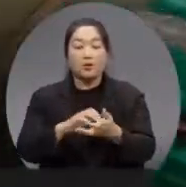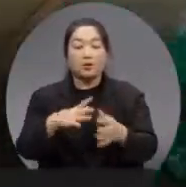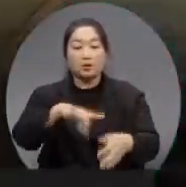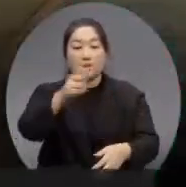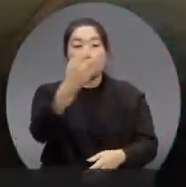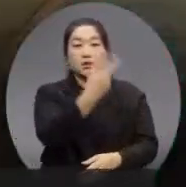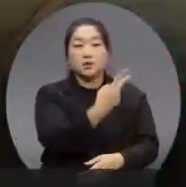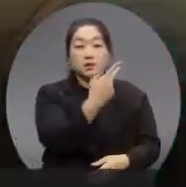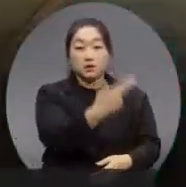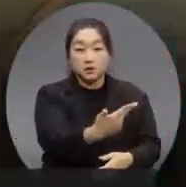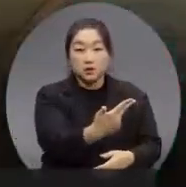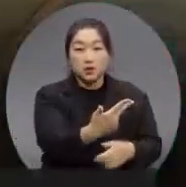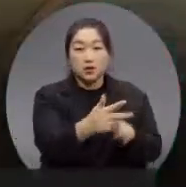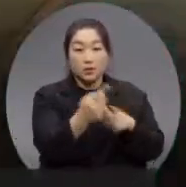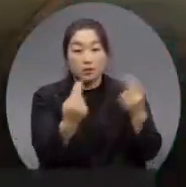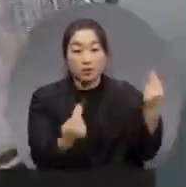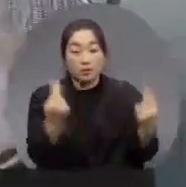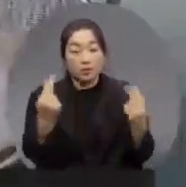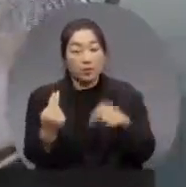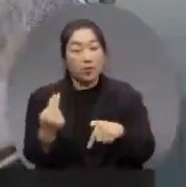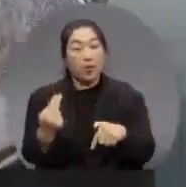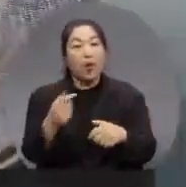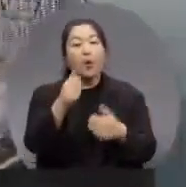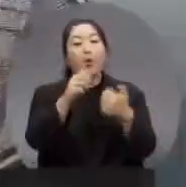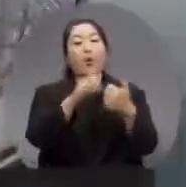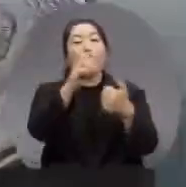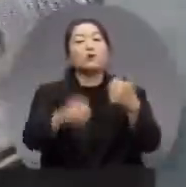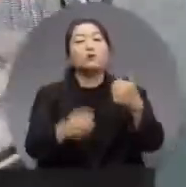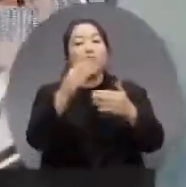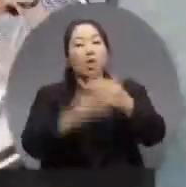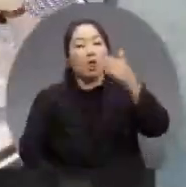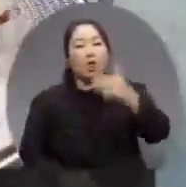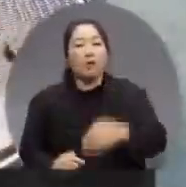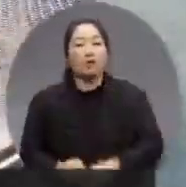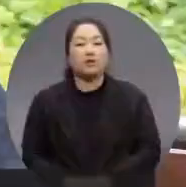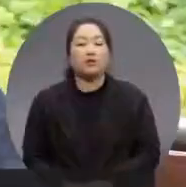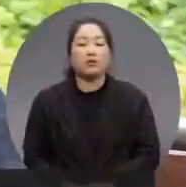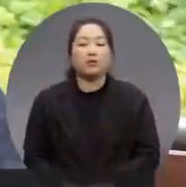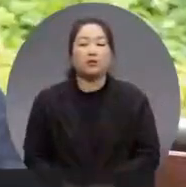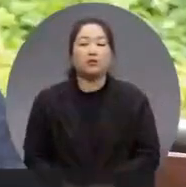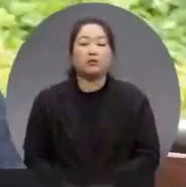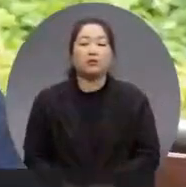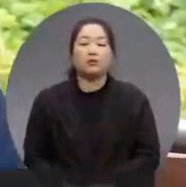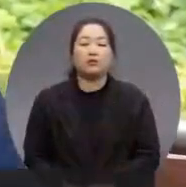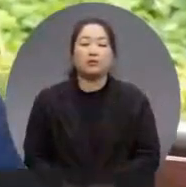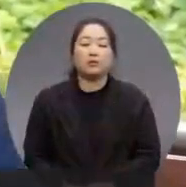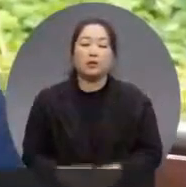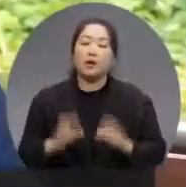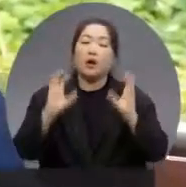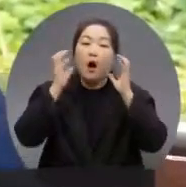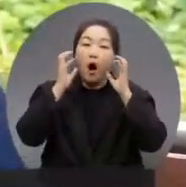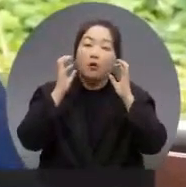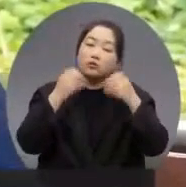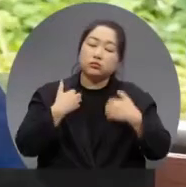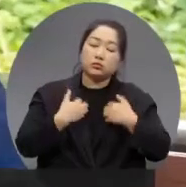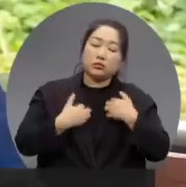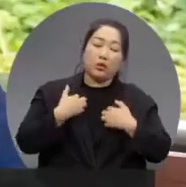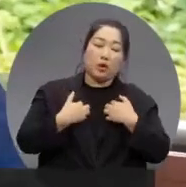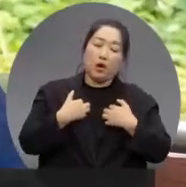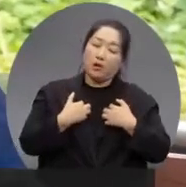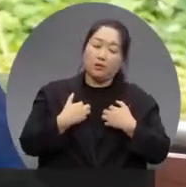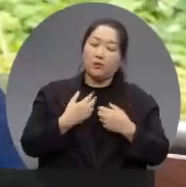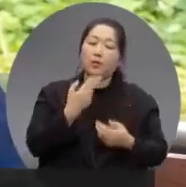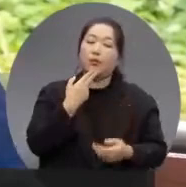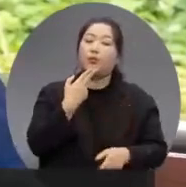이뤄진 2007년과 비교해 절반 아래로 감소했습니다. 애들이 좀 즐길 만한 거 시설이라도